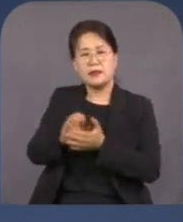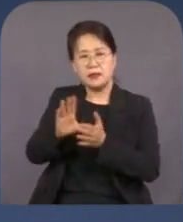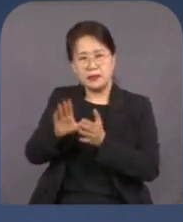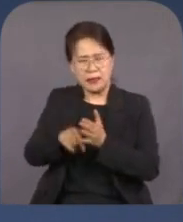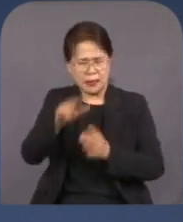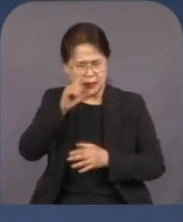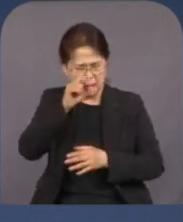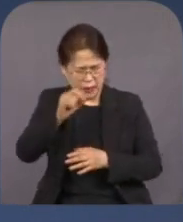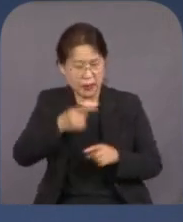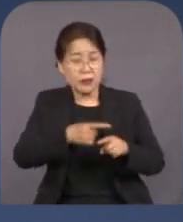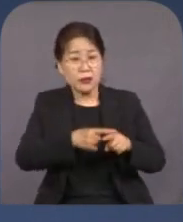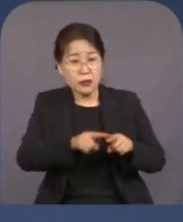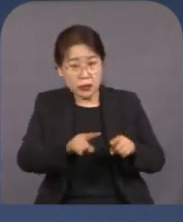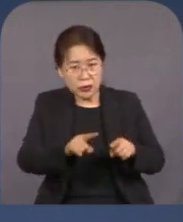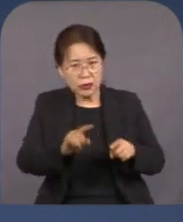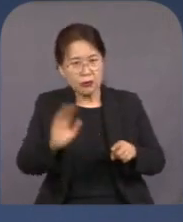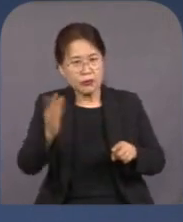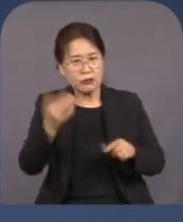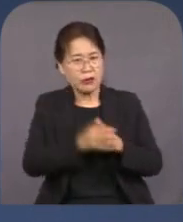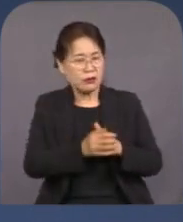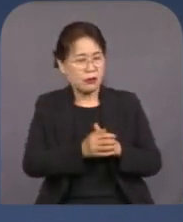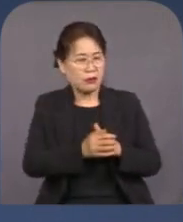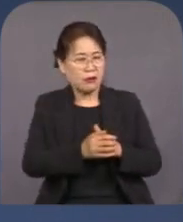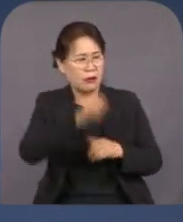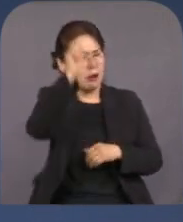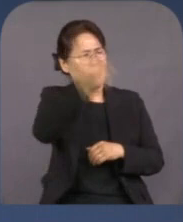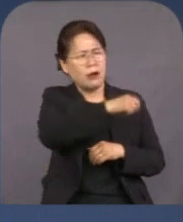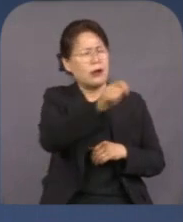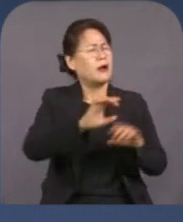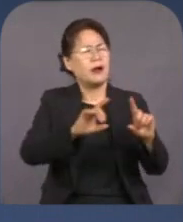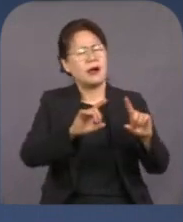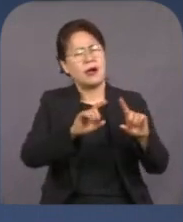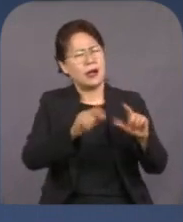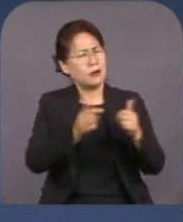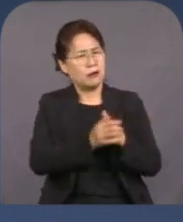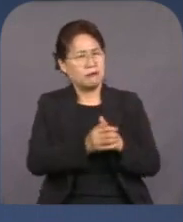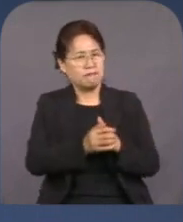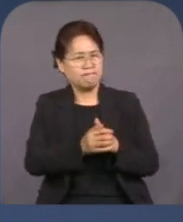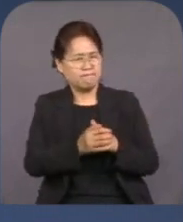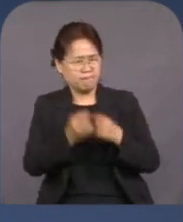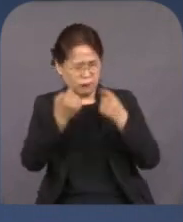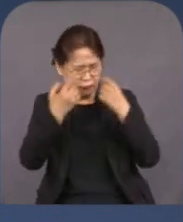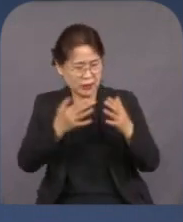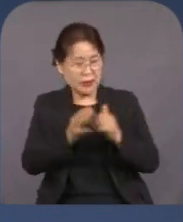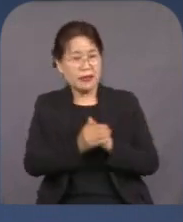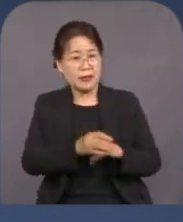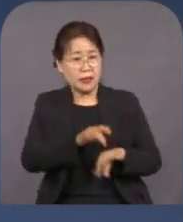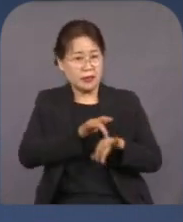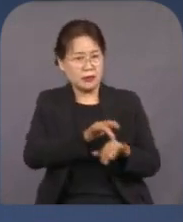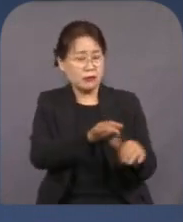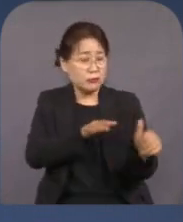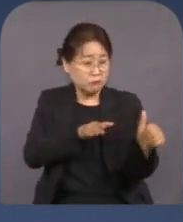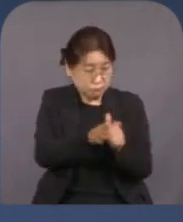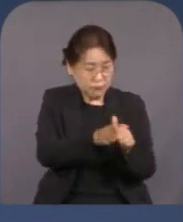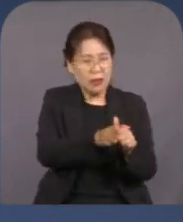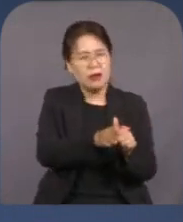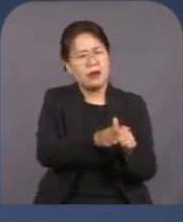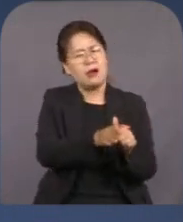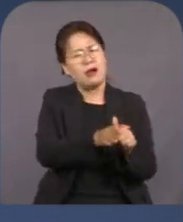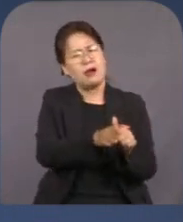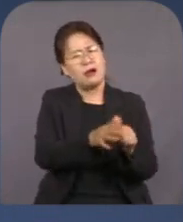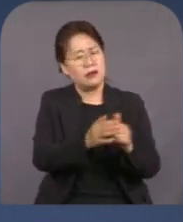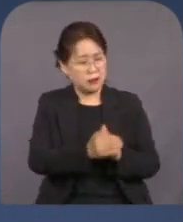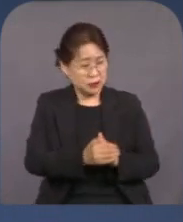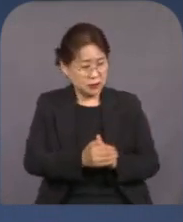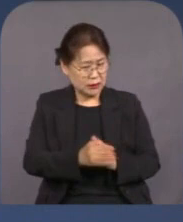예리한 검이 돼서 허공을 치지 않고 정확하게 마귀를 대적하고 사탄의 견고한 진을